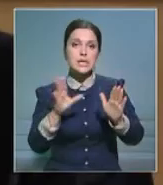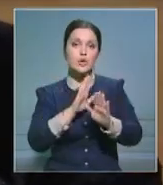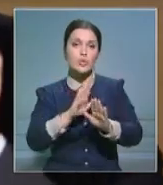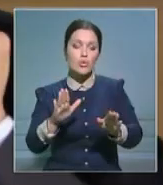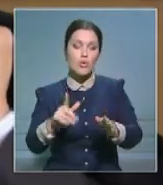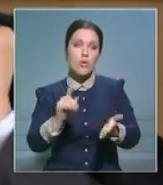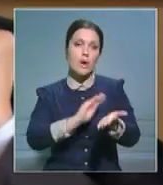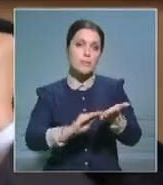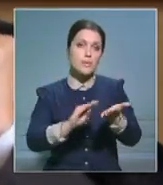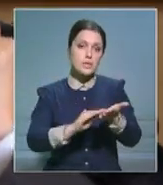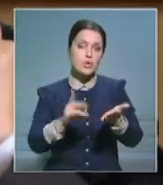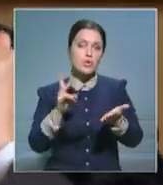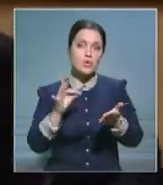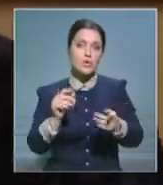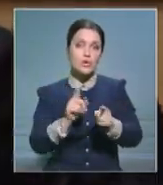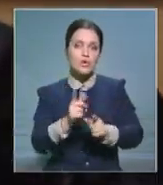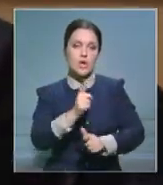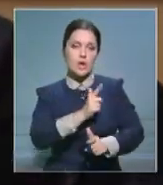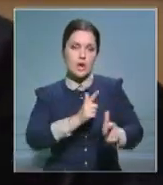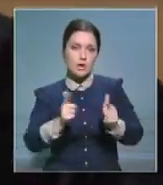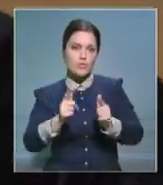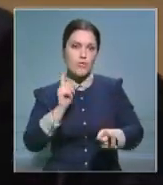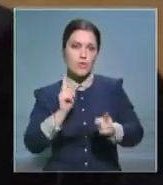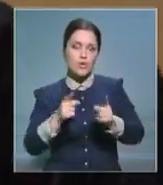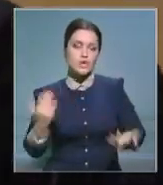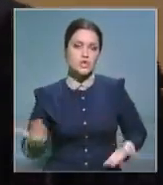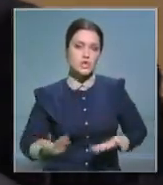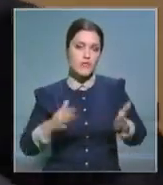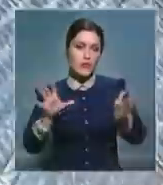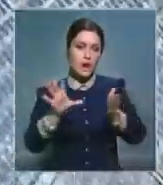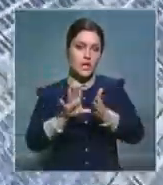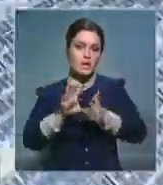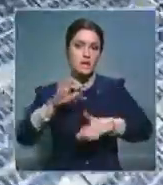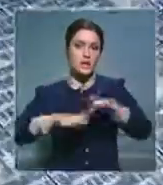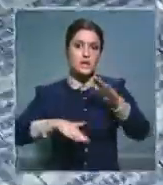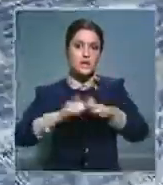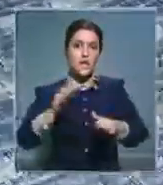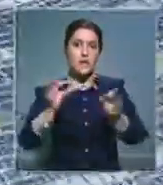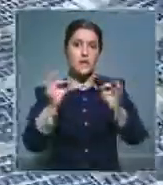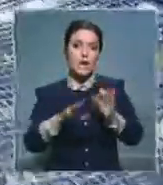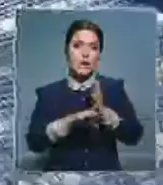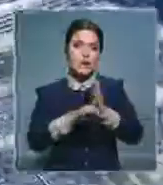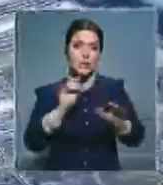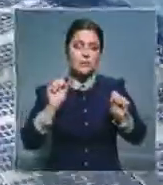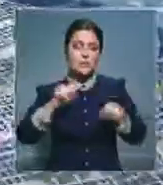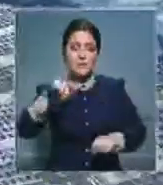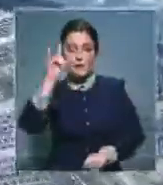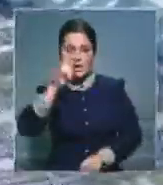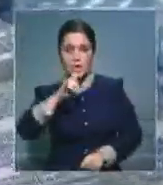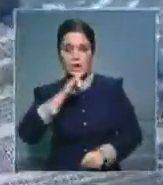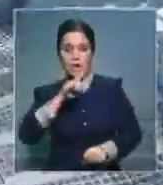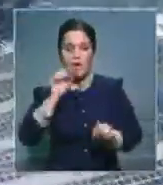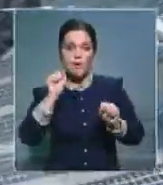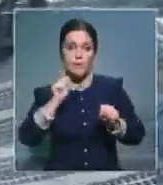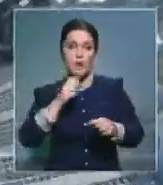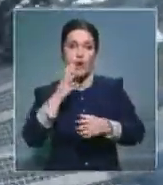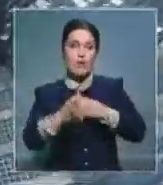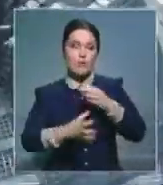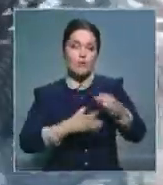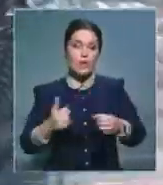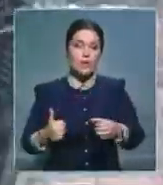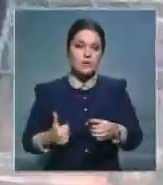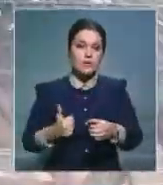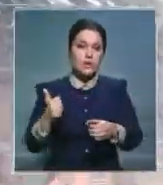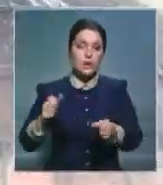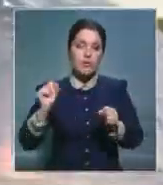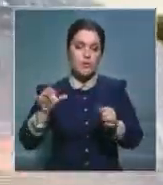теоретические разработки, но уже готовую производственную базу. Правильный выбор позволит Казахстану закрепить свое место в мире как